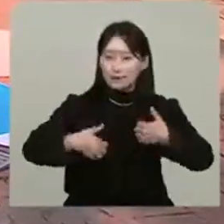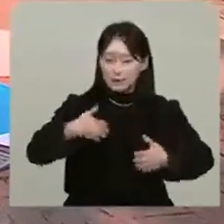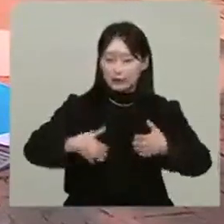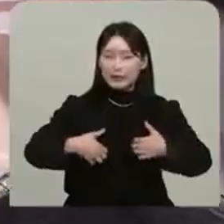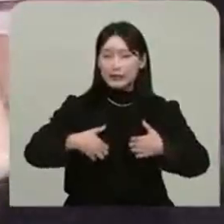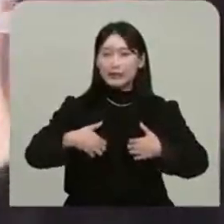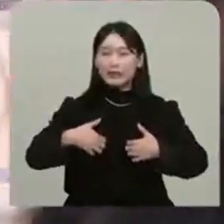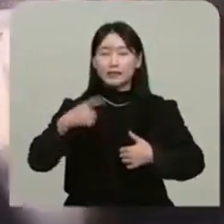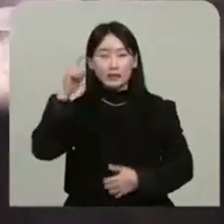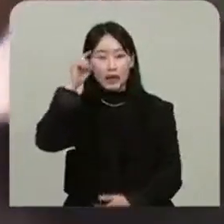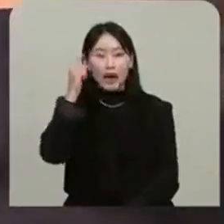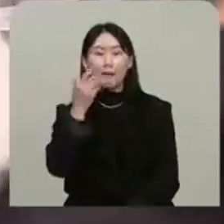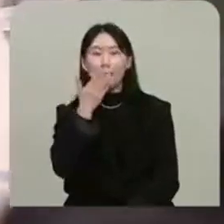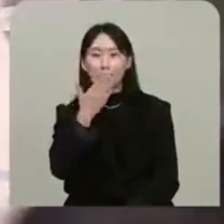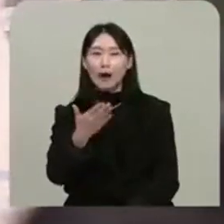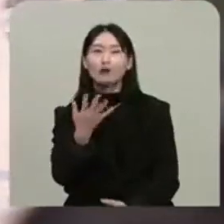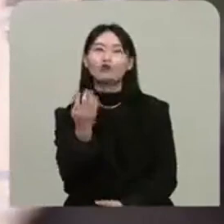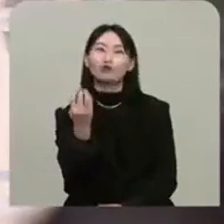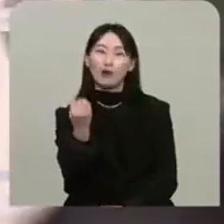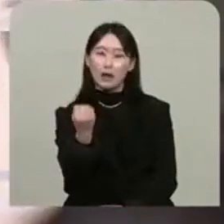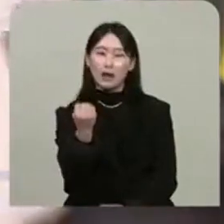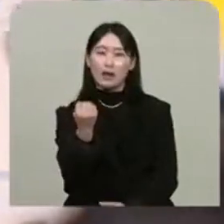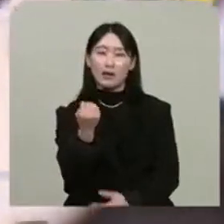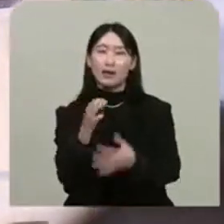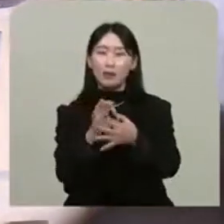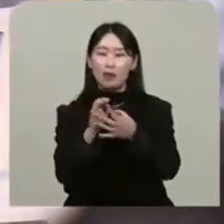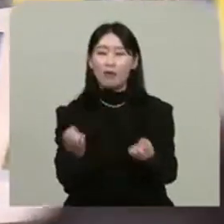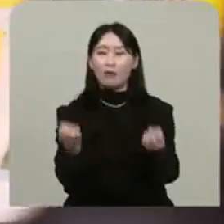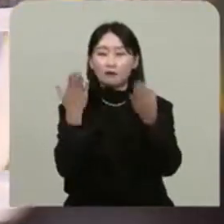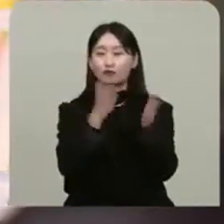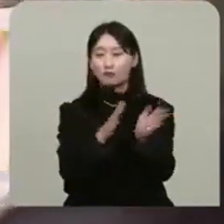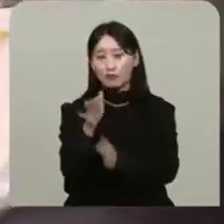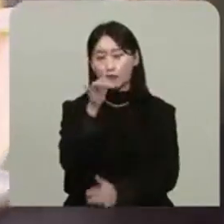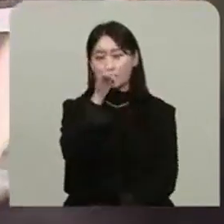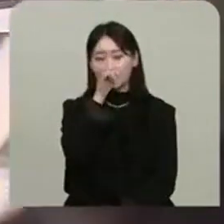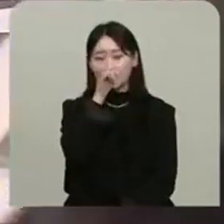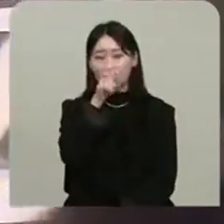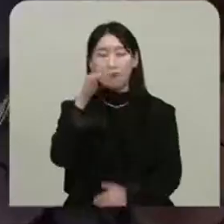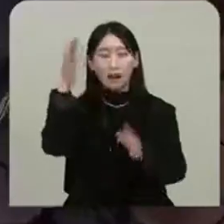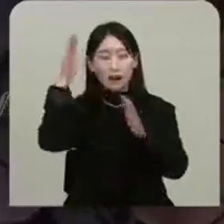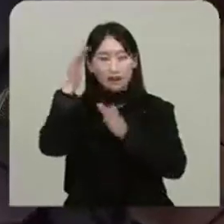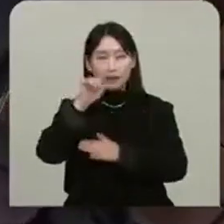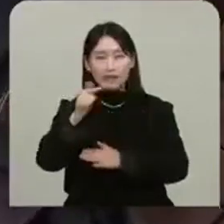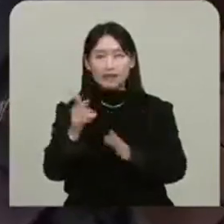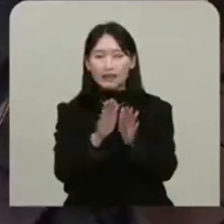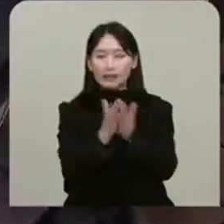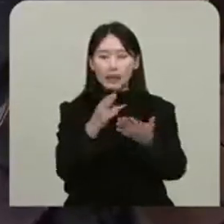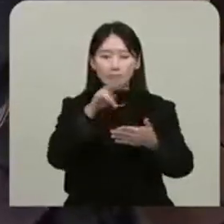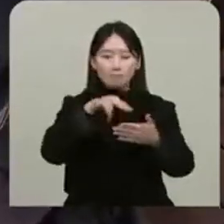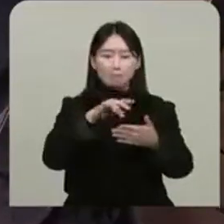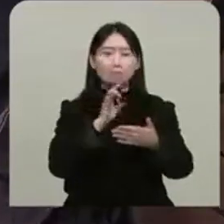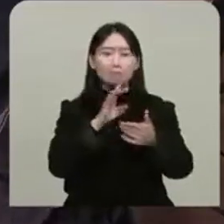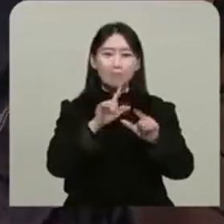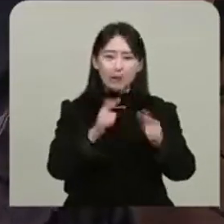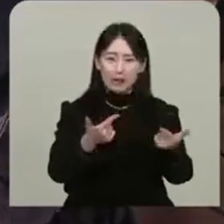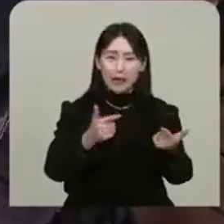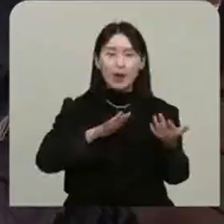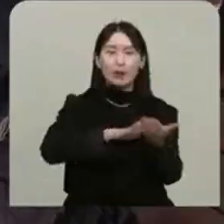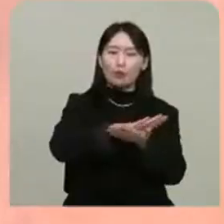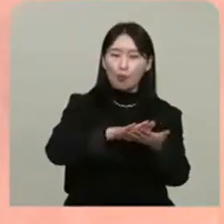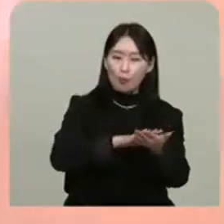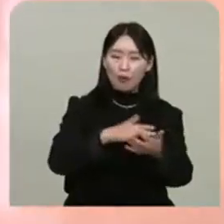연 전북수학체험 한마당. 학생들은 모처럼 교과서에서 벗어나 놀이와 게임, 미술